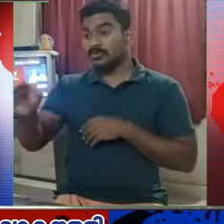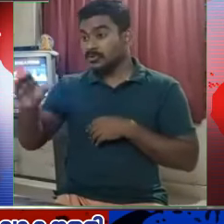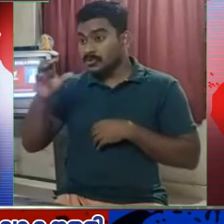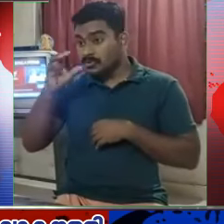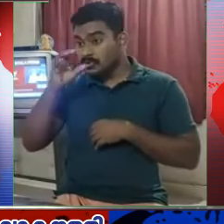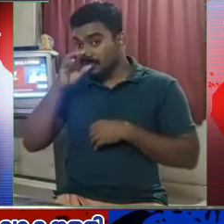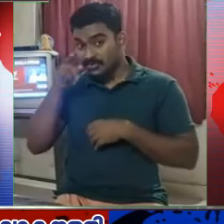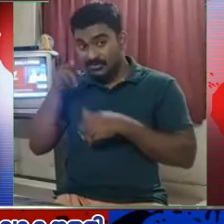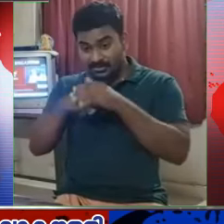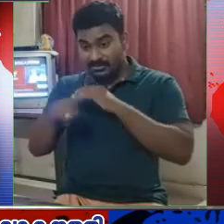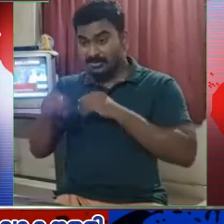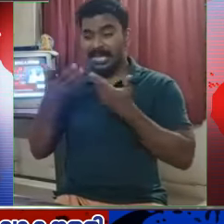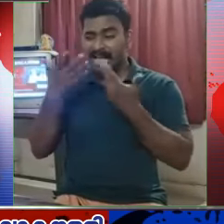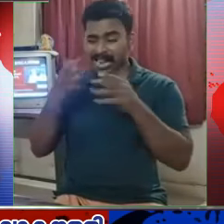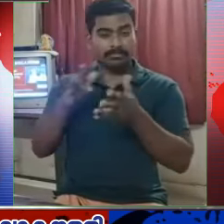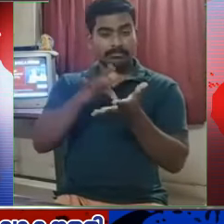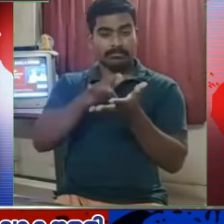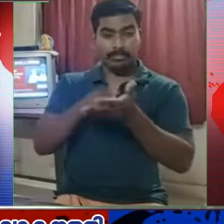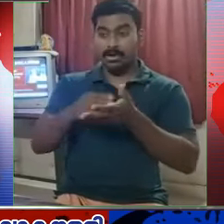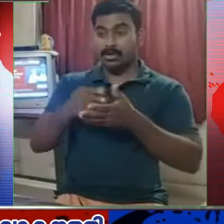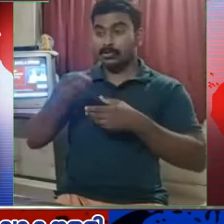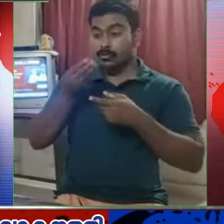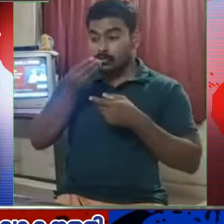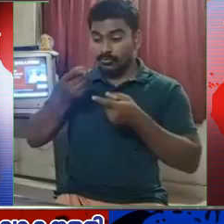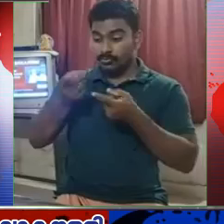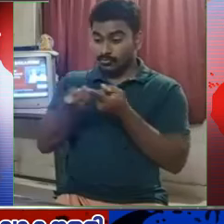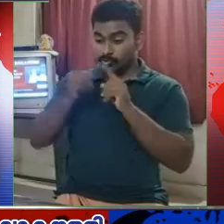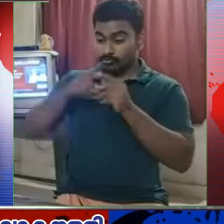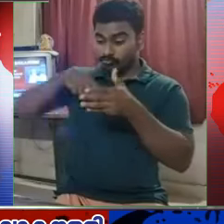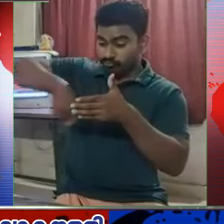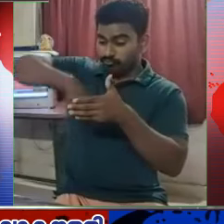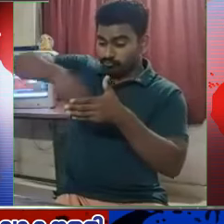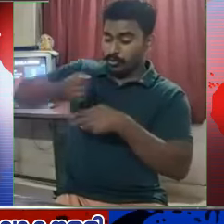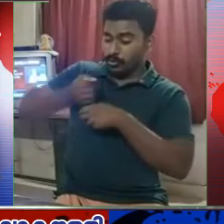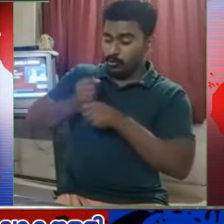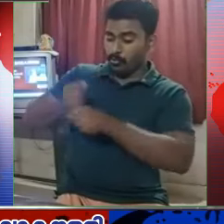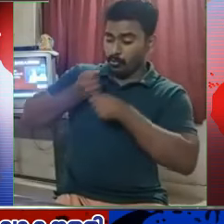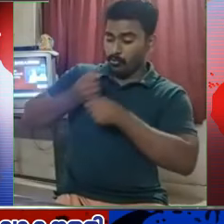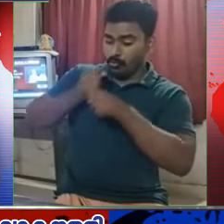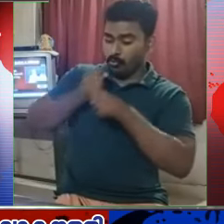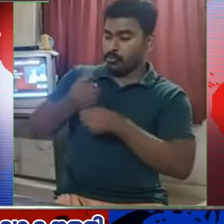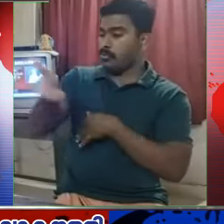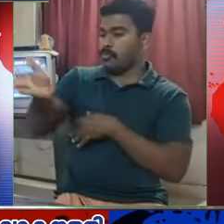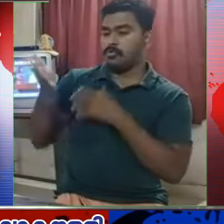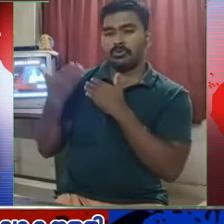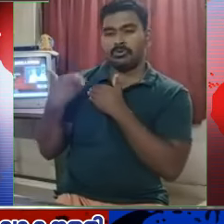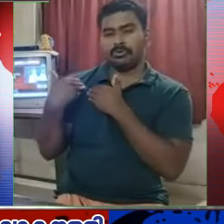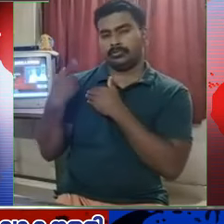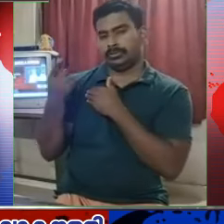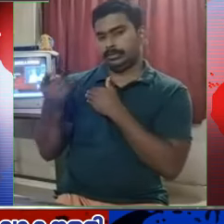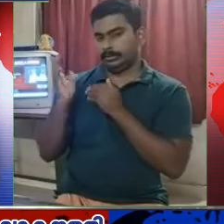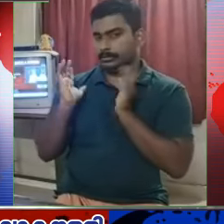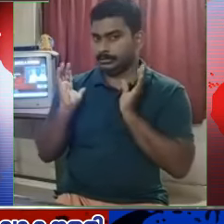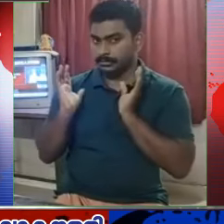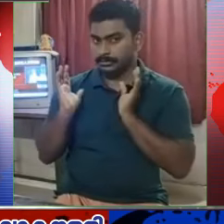ഇതുമായി ബന്ധപ്പെട്ട് തദ്ദേശ ഭരണ വകുപ്പ് മന്ത്രി തന്നെ കാര്യങ്ങൾ വ്യക്തമാക്കിയിട്ടുണ്ട് എന്നാണ് ഞാൻ മനസ്സിലാക്കുന്നത്.